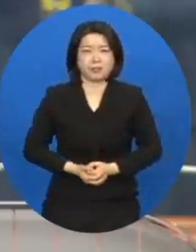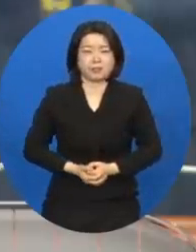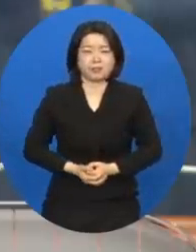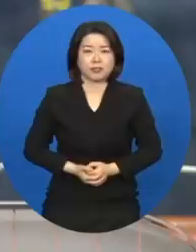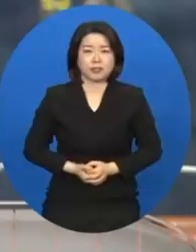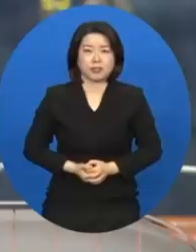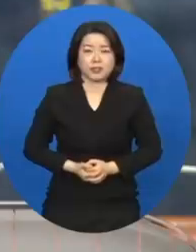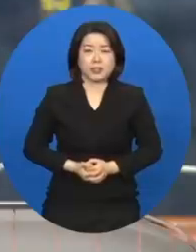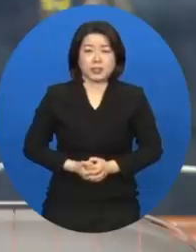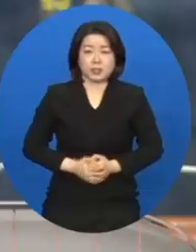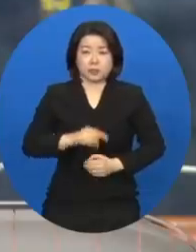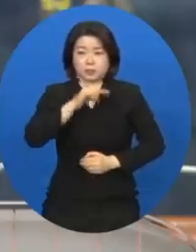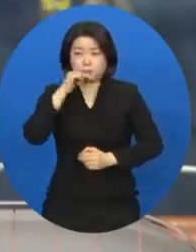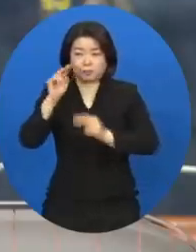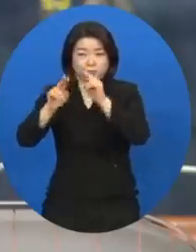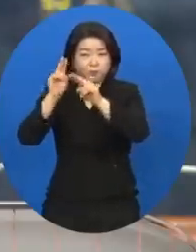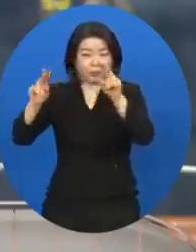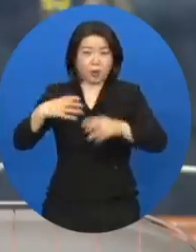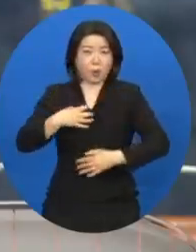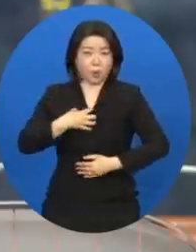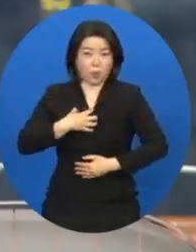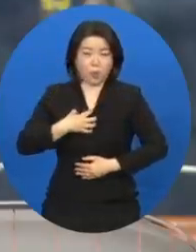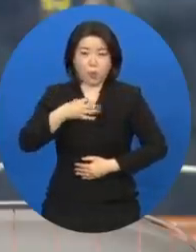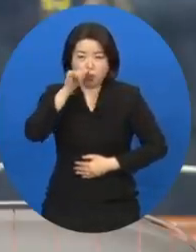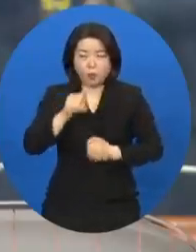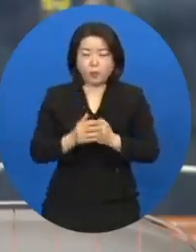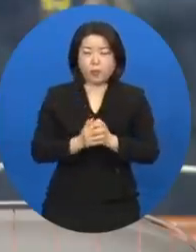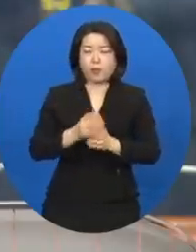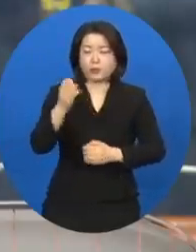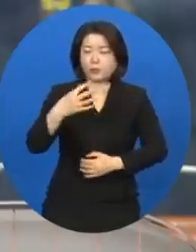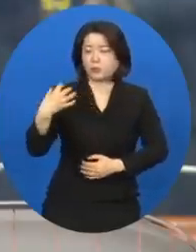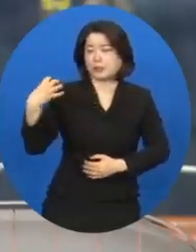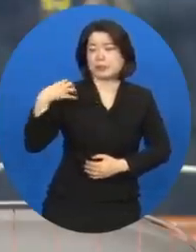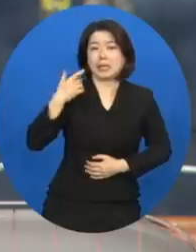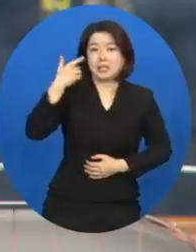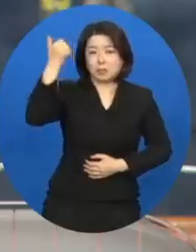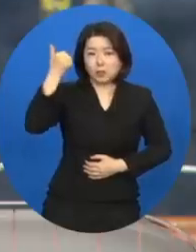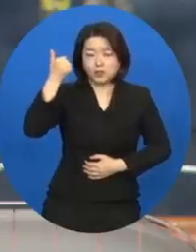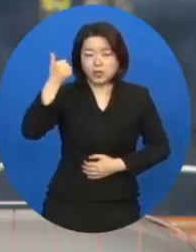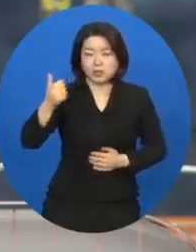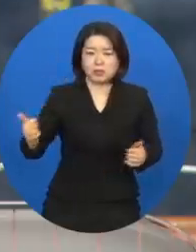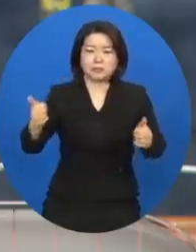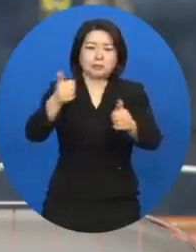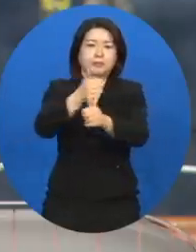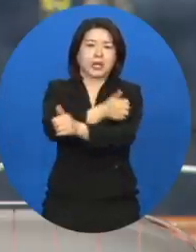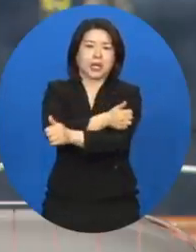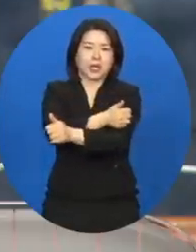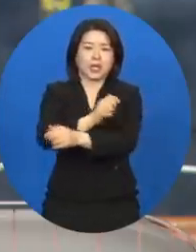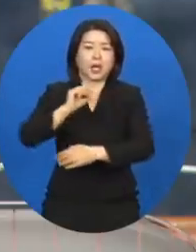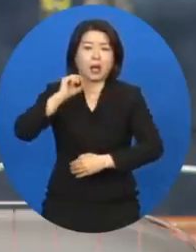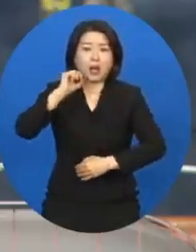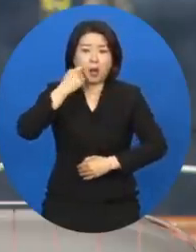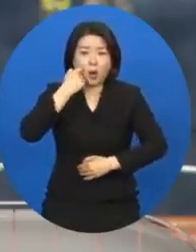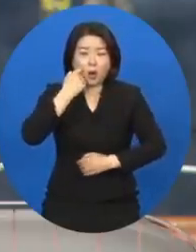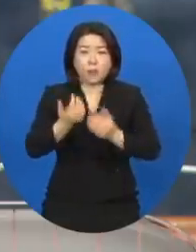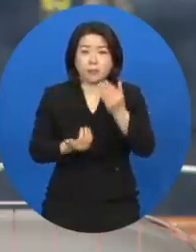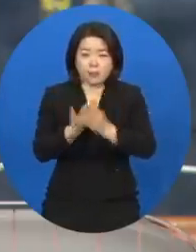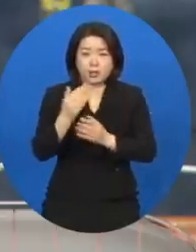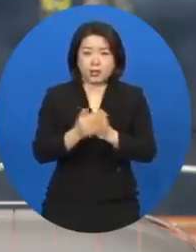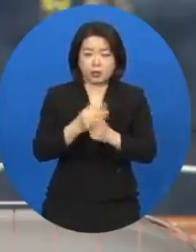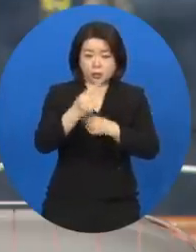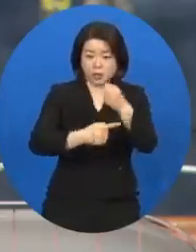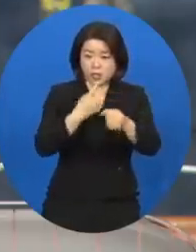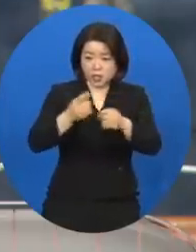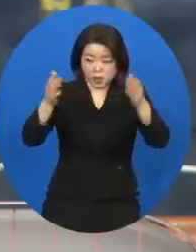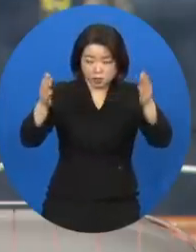부도 위기도 왔고요. 담임 목사님이 그 사이에 교체되는 어려움도 겪고 1년 동안 담임 목사님